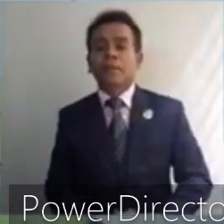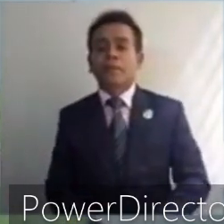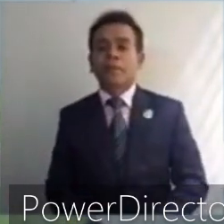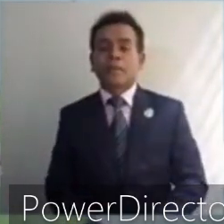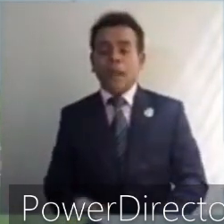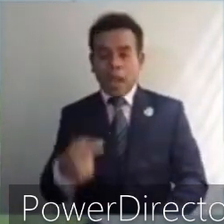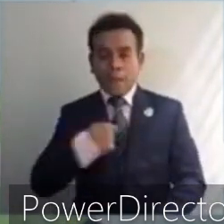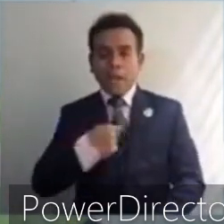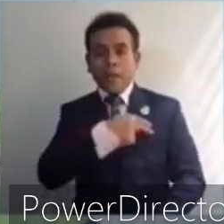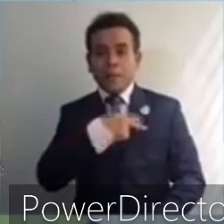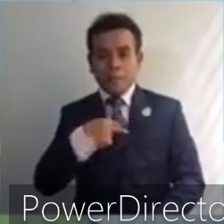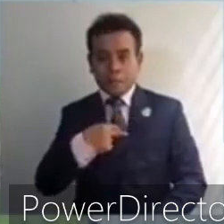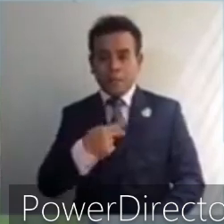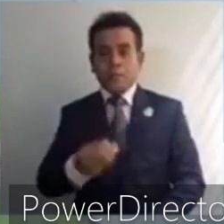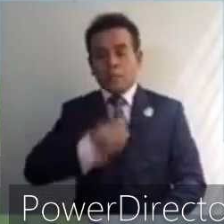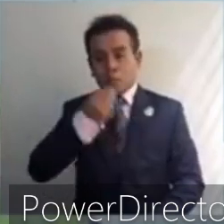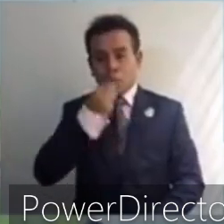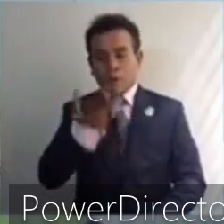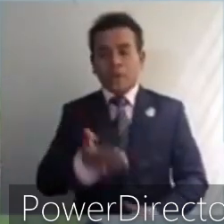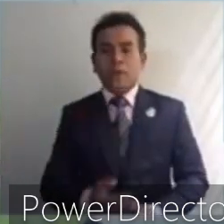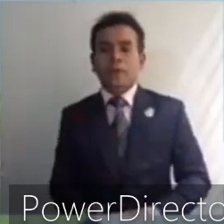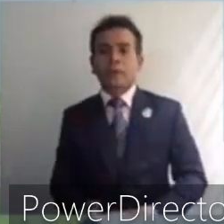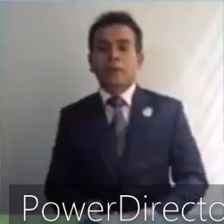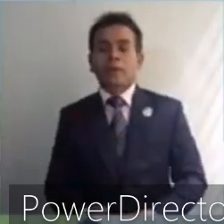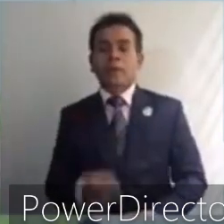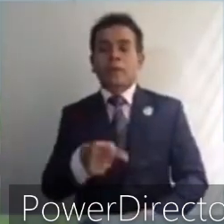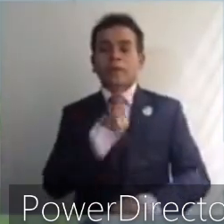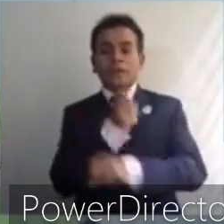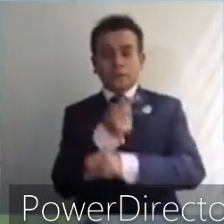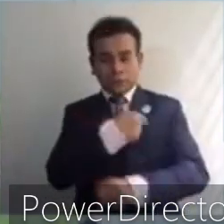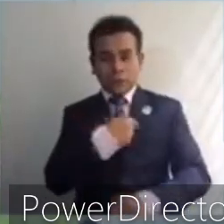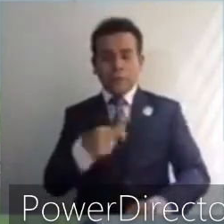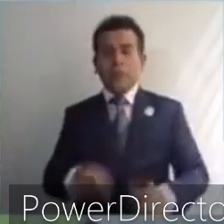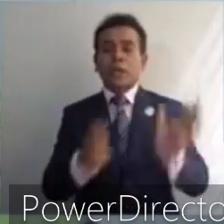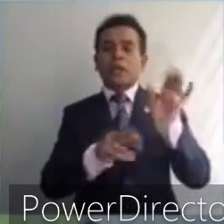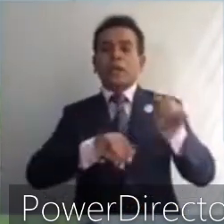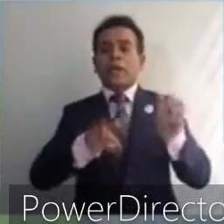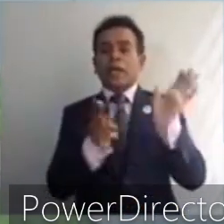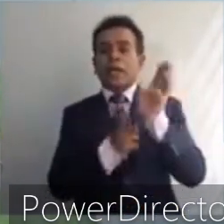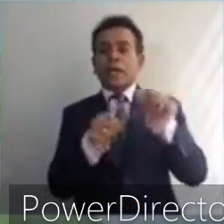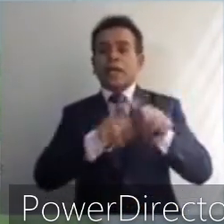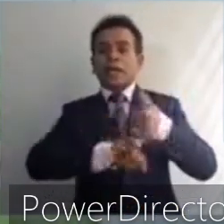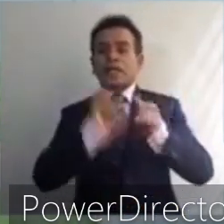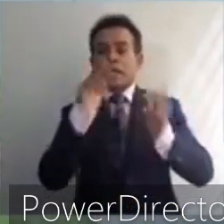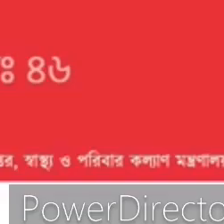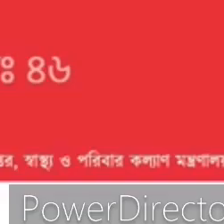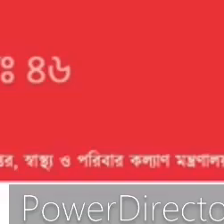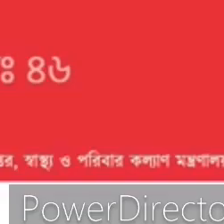অধ্যাপক ডাক্তার নাসিমা সুলতানা, অতিরিক্ত মহাপরিচালক প্রশাসন স্বাস্থ্য অধিদপ্তর।